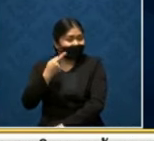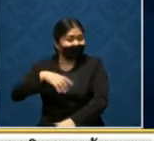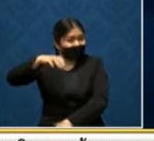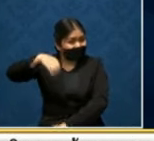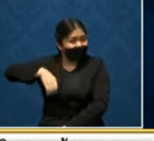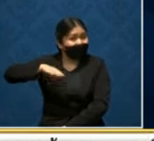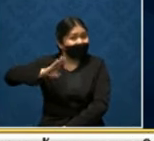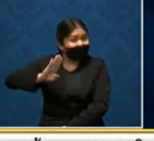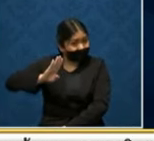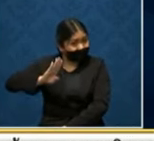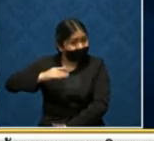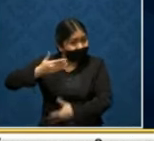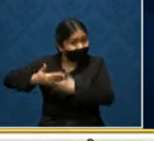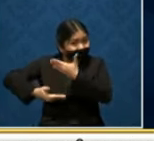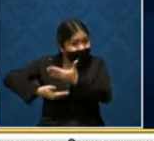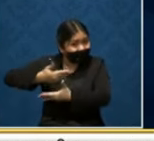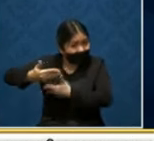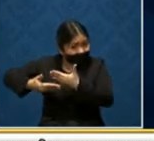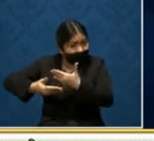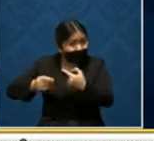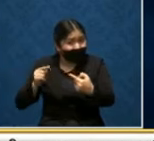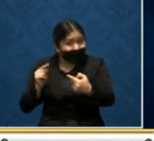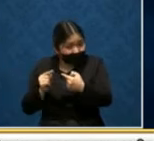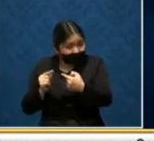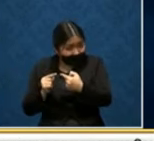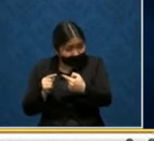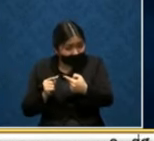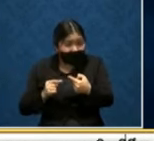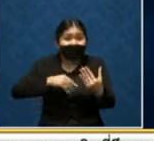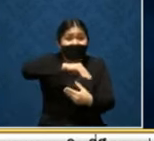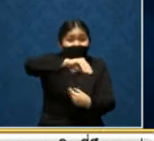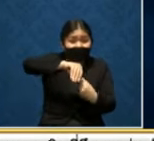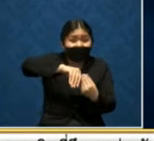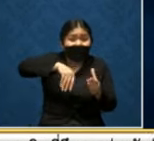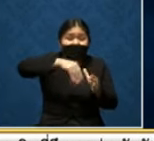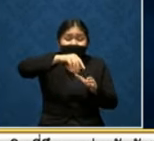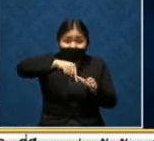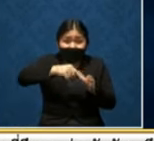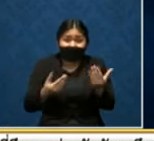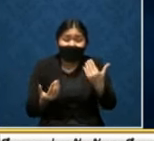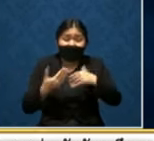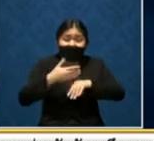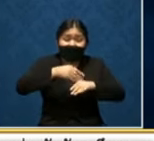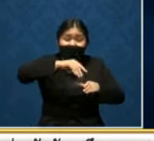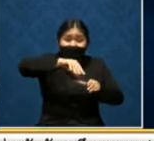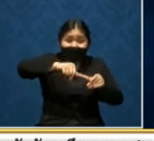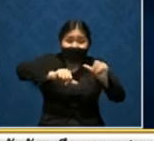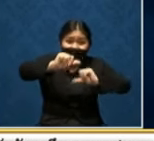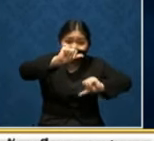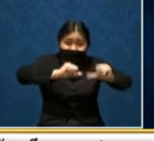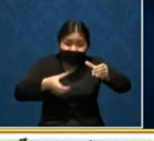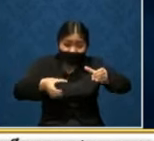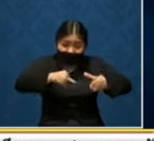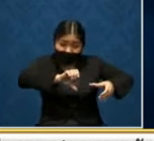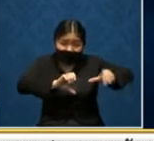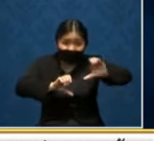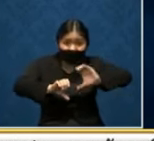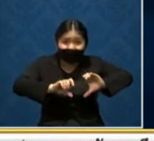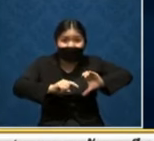น้ำยางสารที่จะต้องใช้ผสมกับยางพาราและในความบังเอิญอีกว่า 2สามีภรรยาคู่นี้